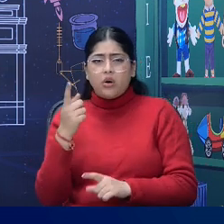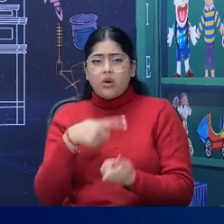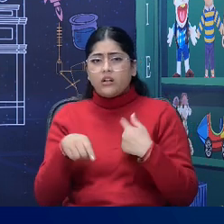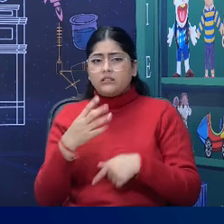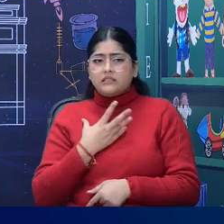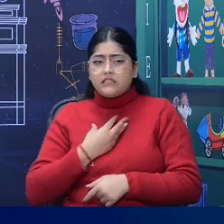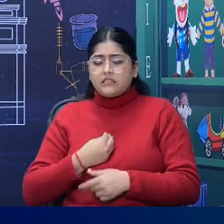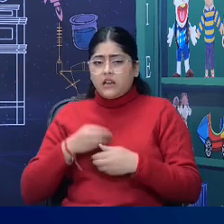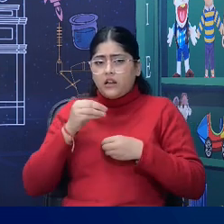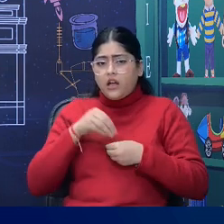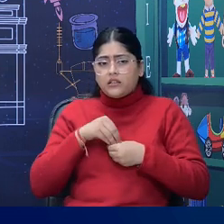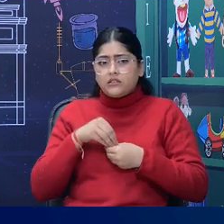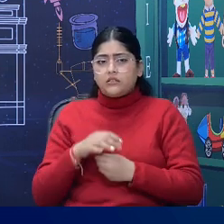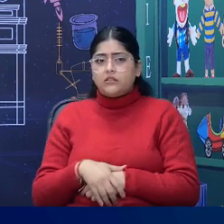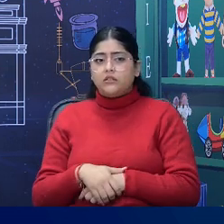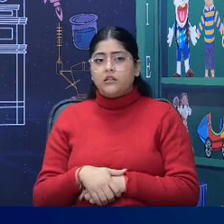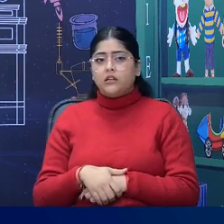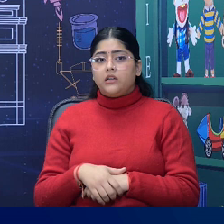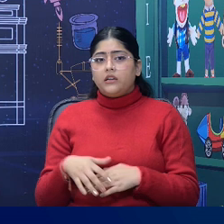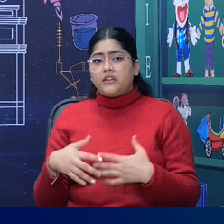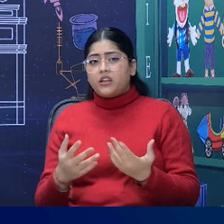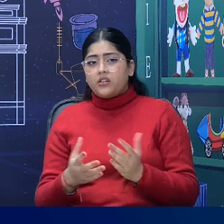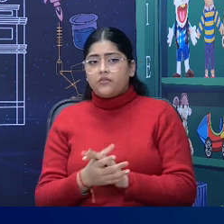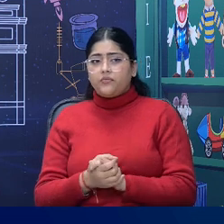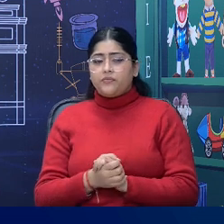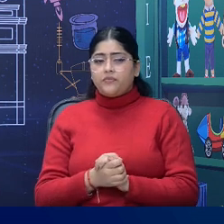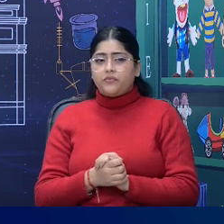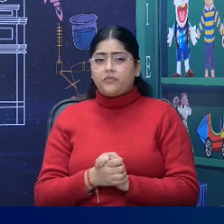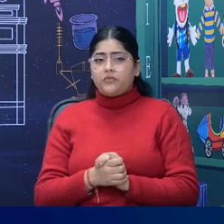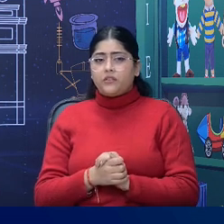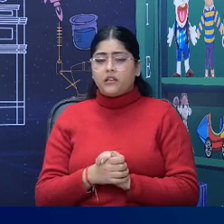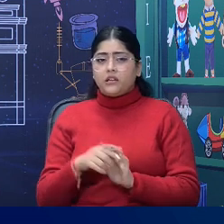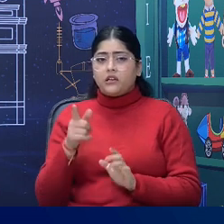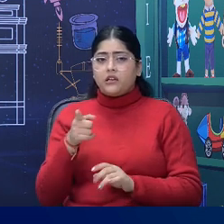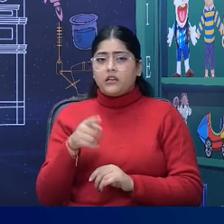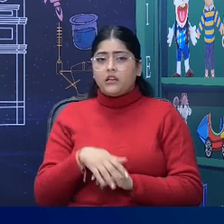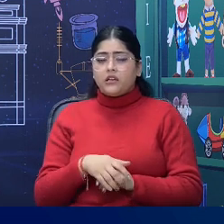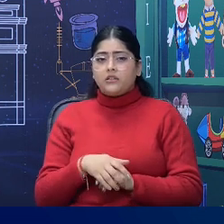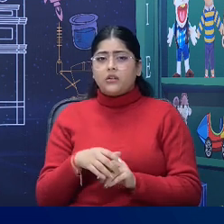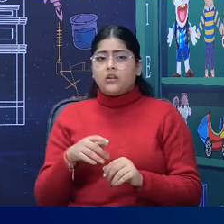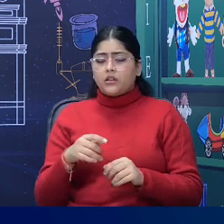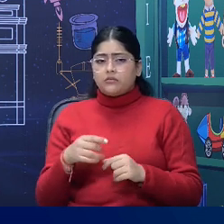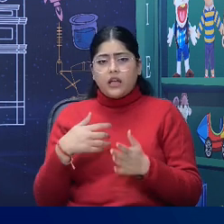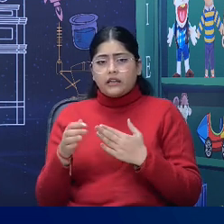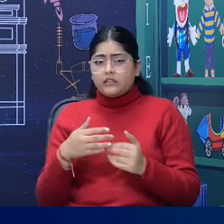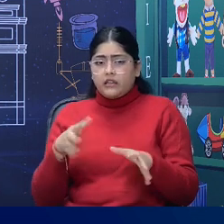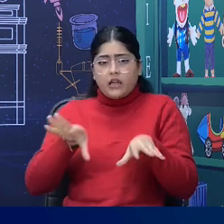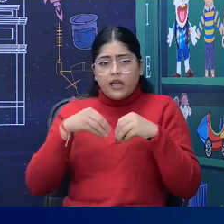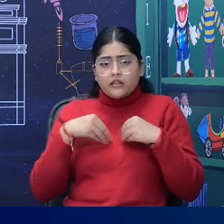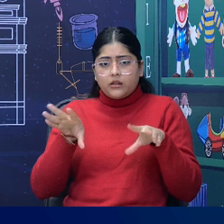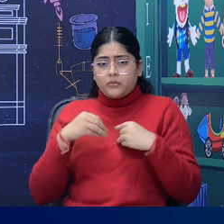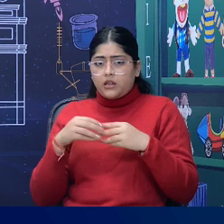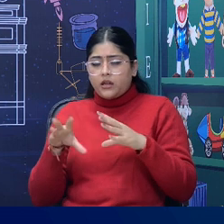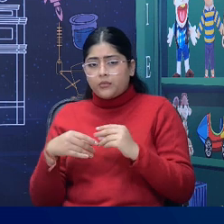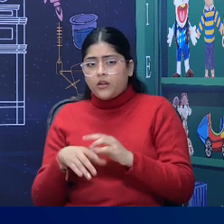अंधकार में है यह सर्वग्राही है अंधकार संपूर्ण विश्व को अपने उदर में छिपाए है उदर मतलब पेट आज